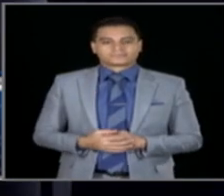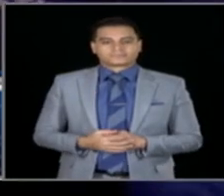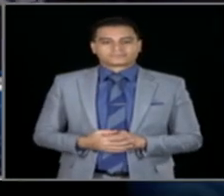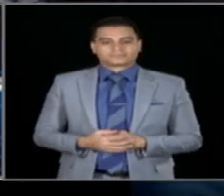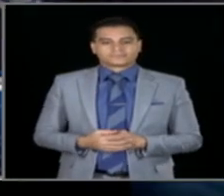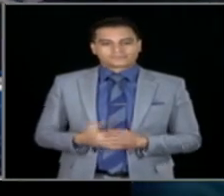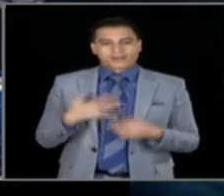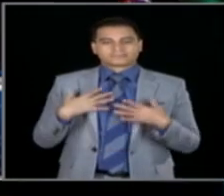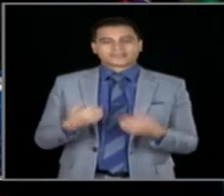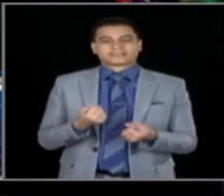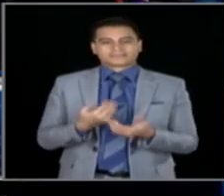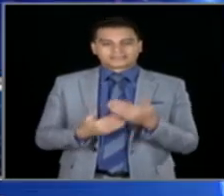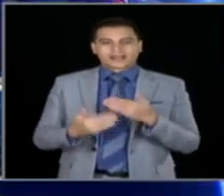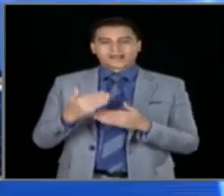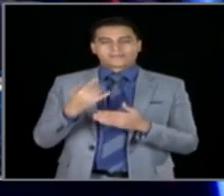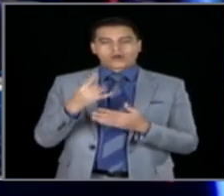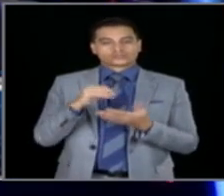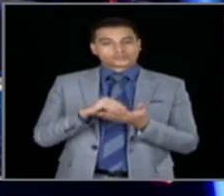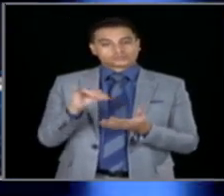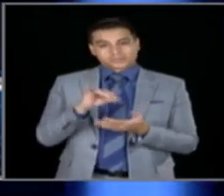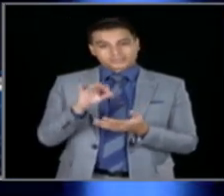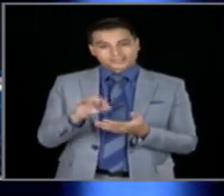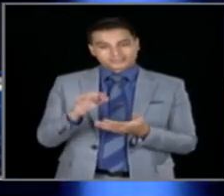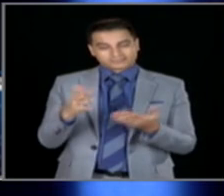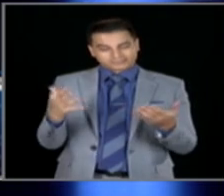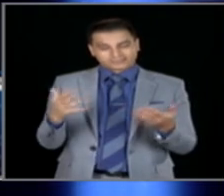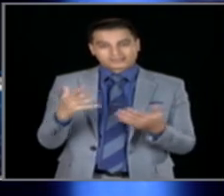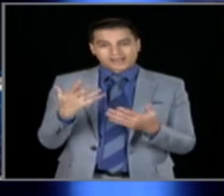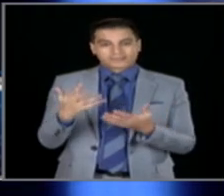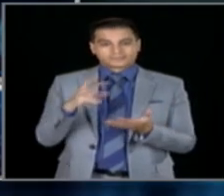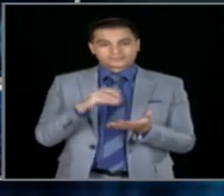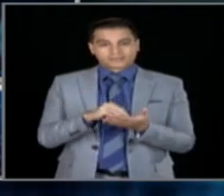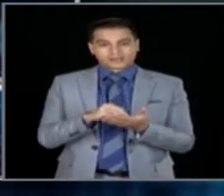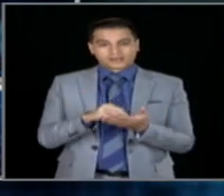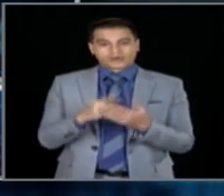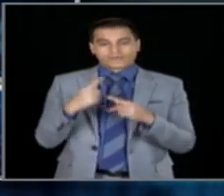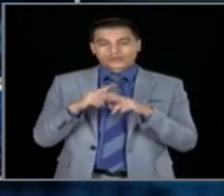حمد لله على السلامة. 10 نقط مهمين جداً. الأندلس 5. أنا